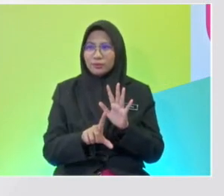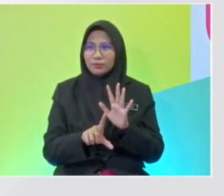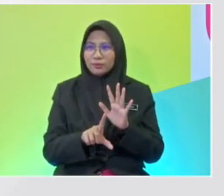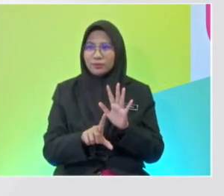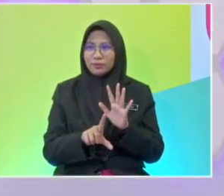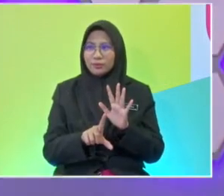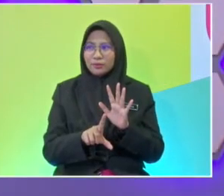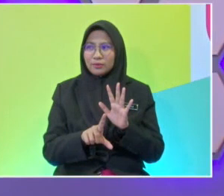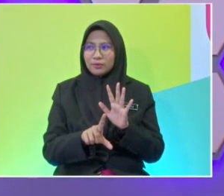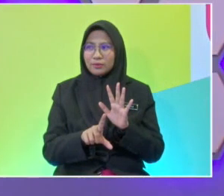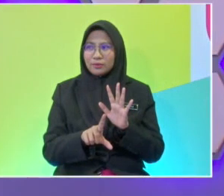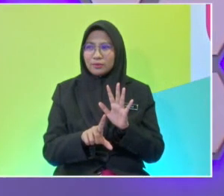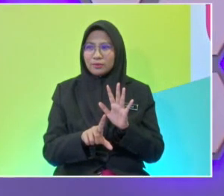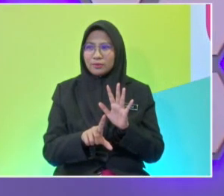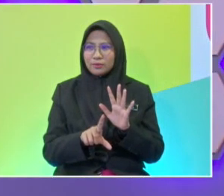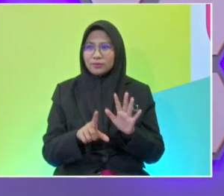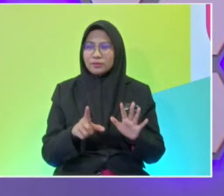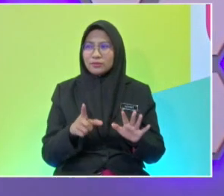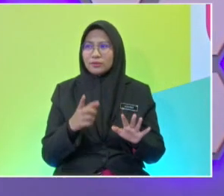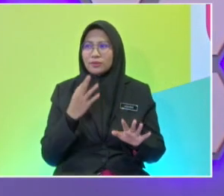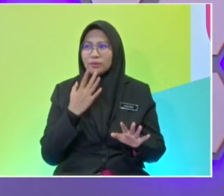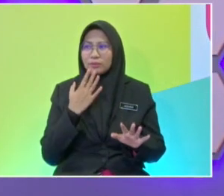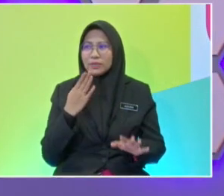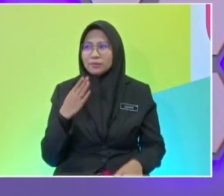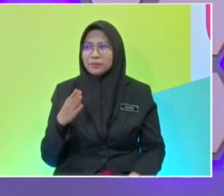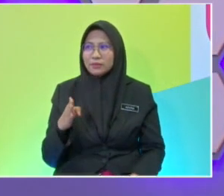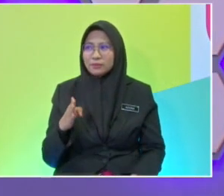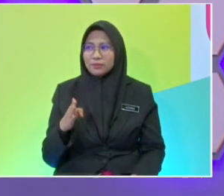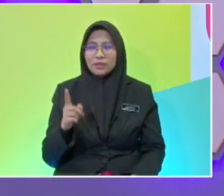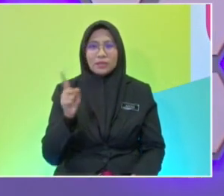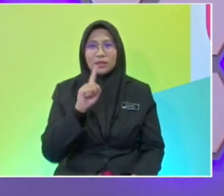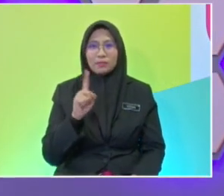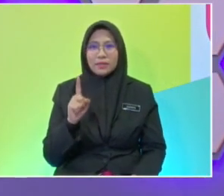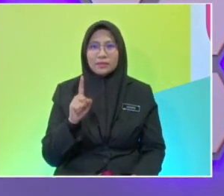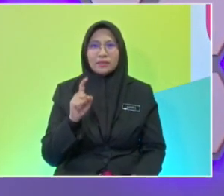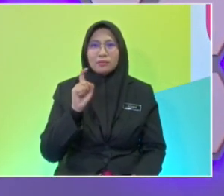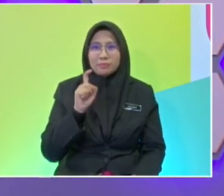biru saja kak mana warna